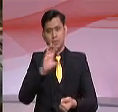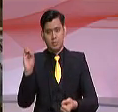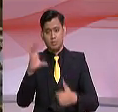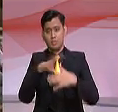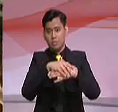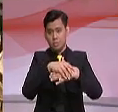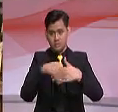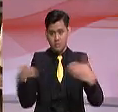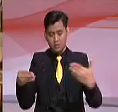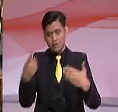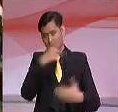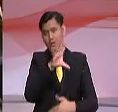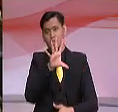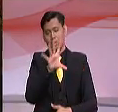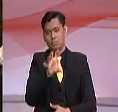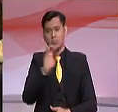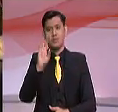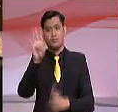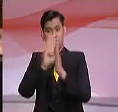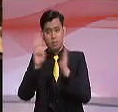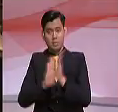Ringgit sumbangan perolehan koperasi